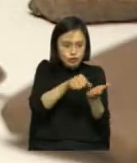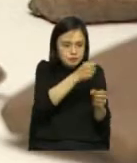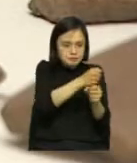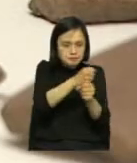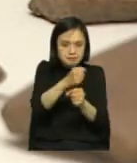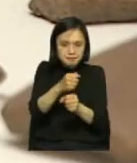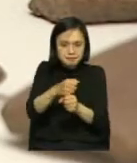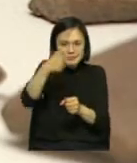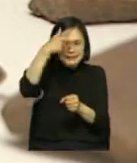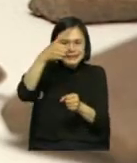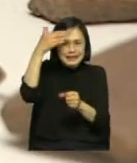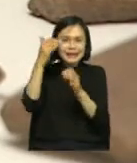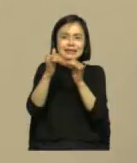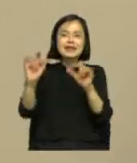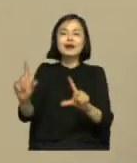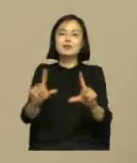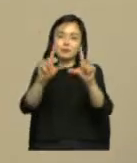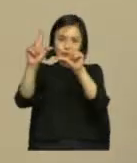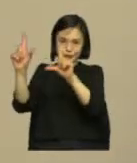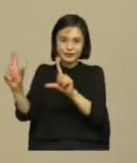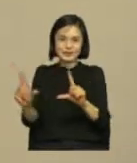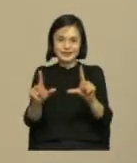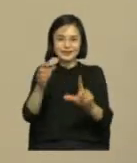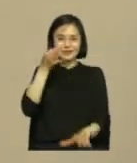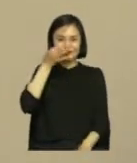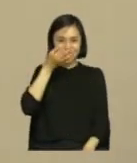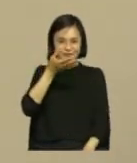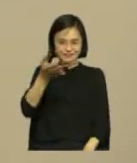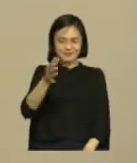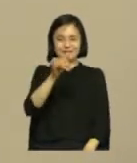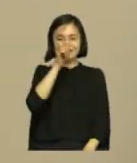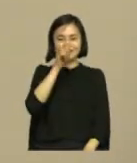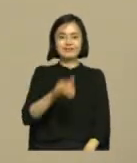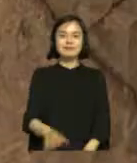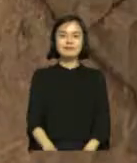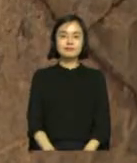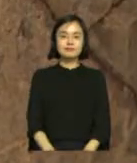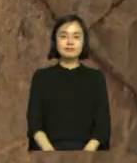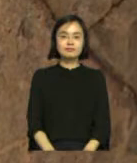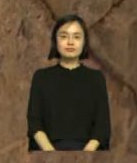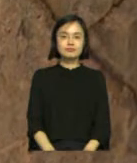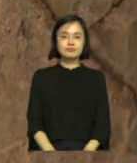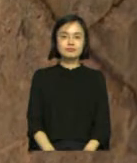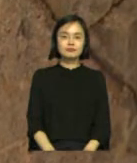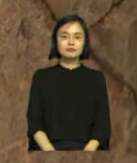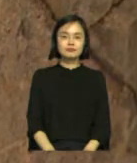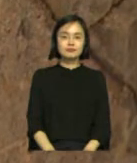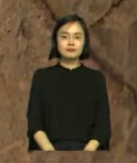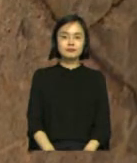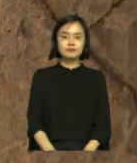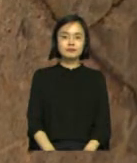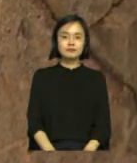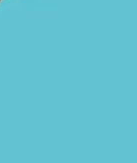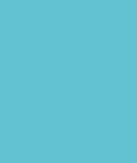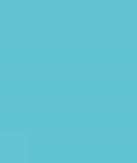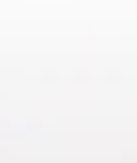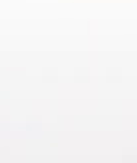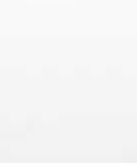유적에서 고스란히 살아 숨쉬고 있습니다 딜라이트 서울 경기 케이블 tv 박영찬 입니다